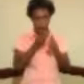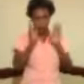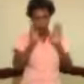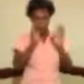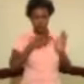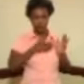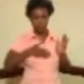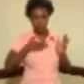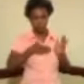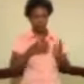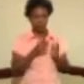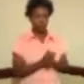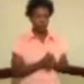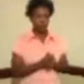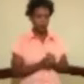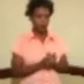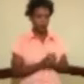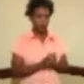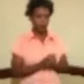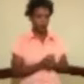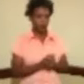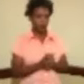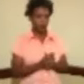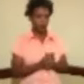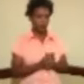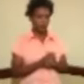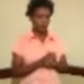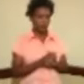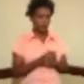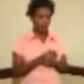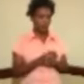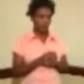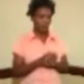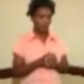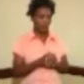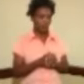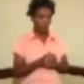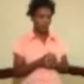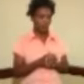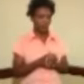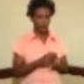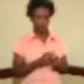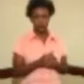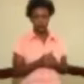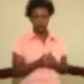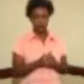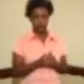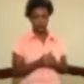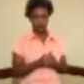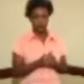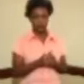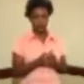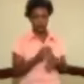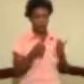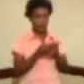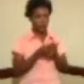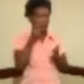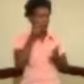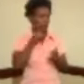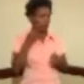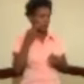de revoir sous plateau. Alors d'abord, comme c'était la journée des femmes hier, on a baillé la préséance à Madame Maniga en